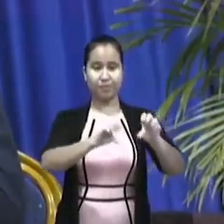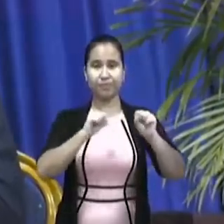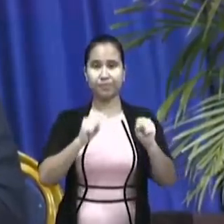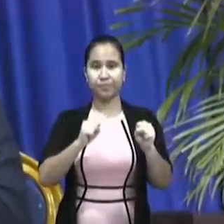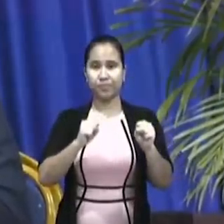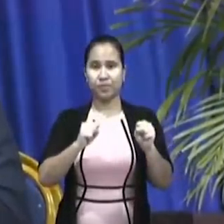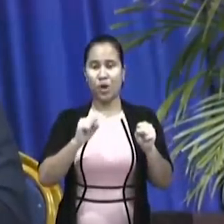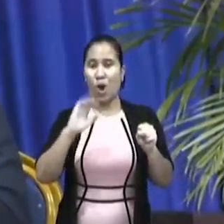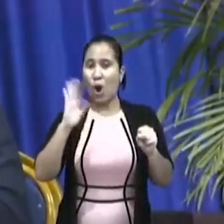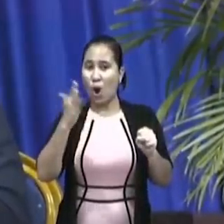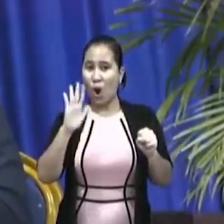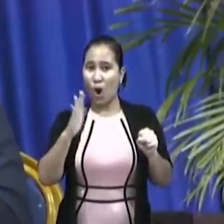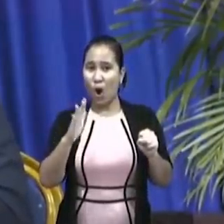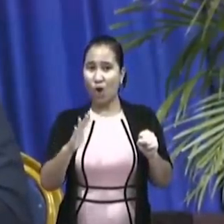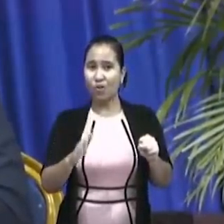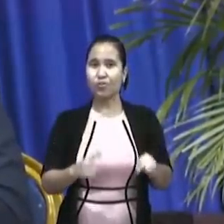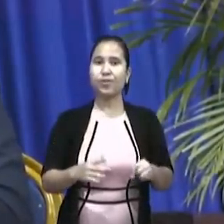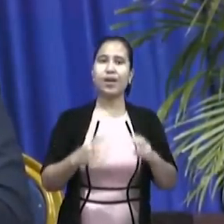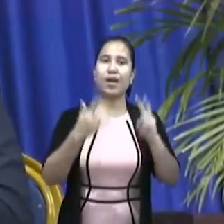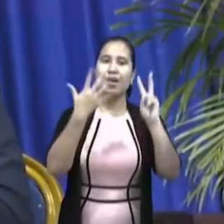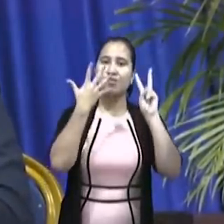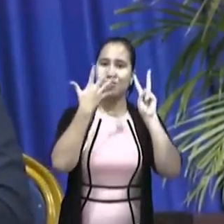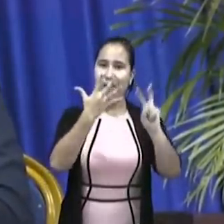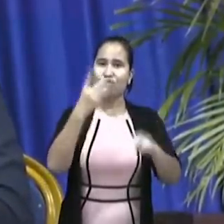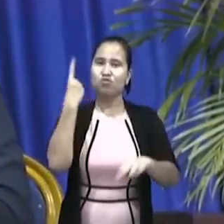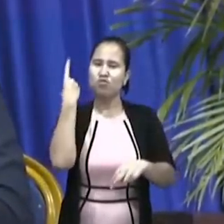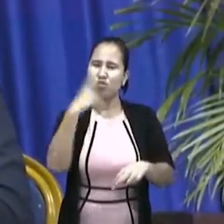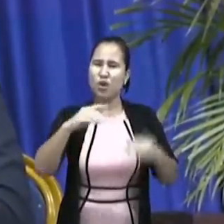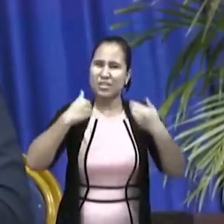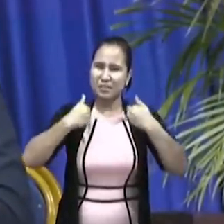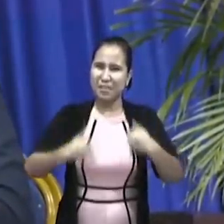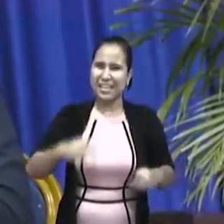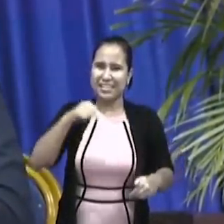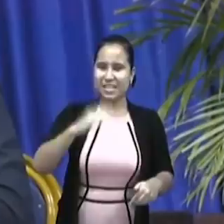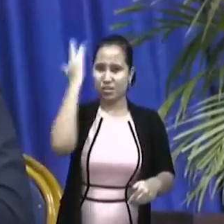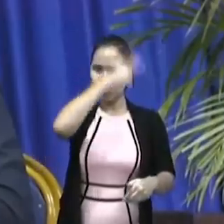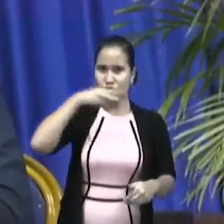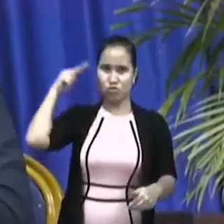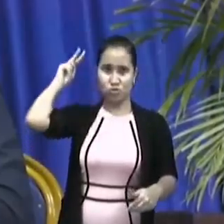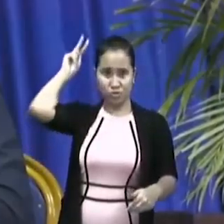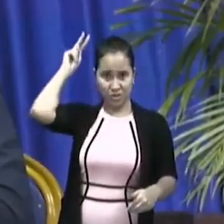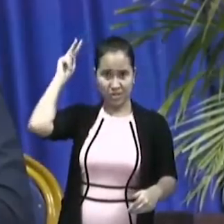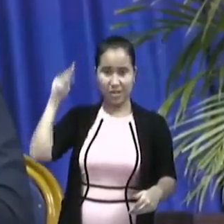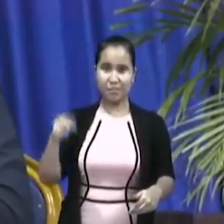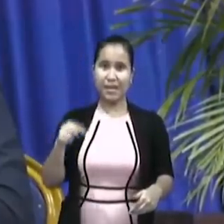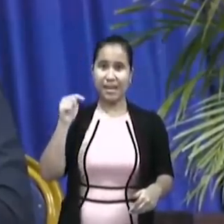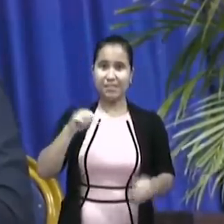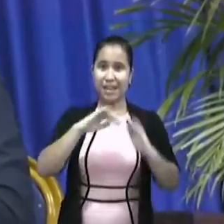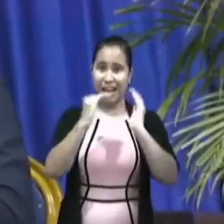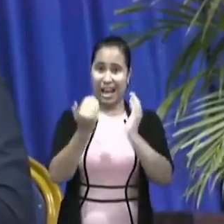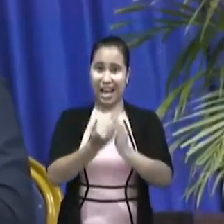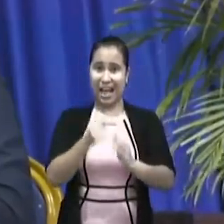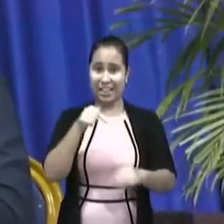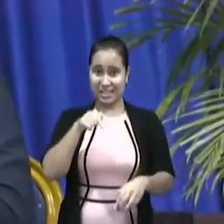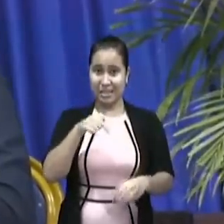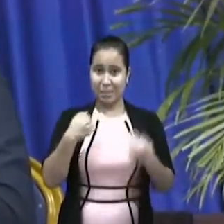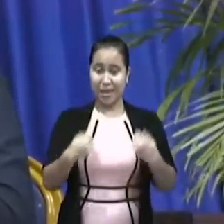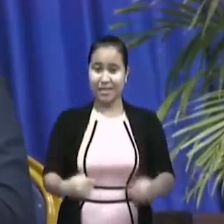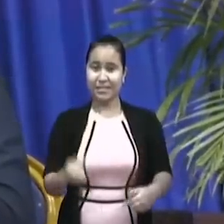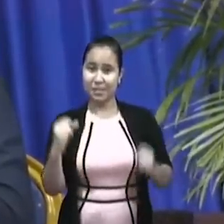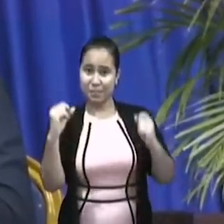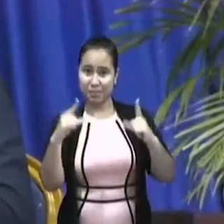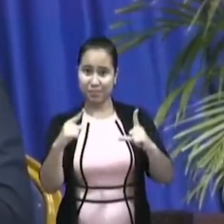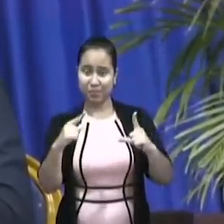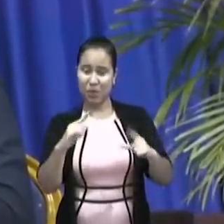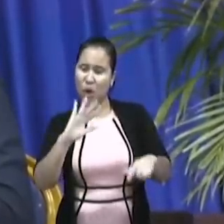besmet ongeveer 25.000 sma in Sranang. En voor de 25.000 sma in Sranang zou komen besmet